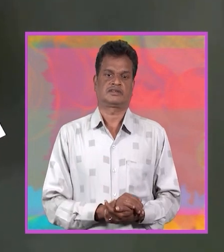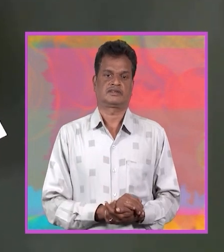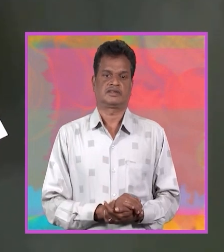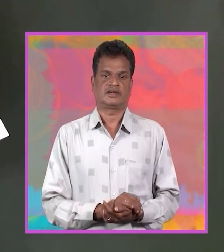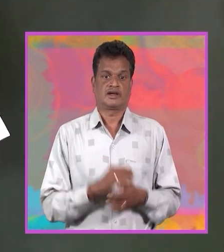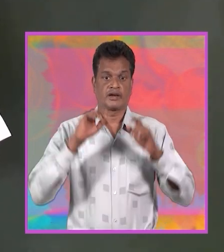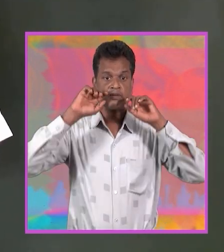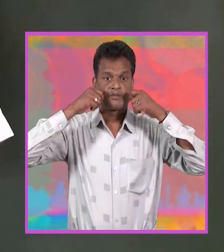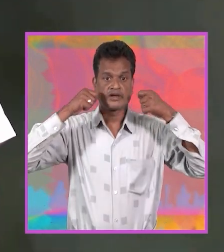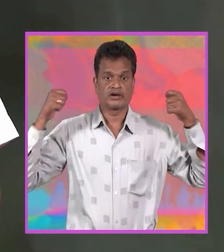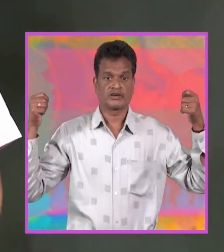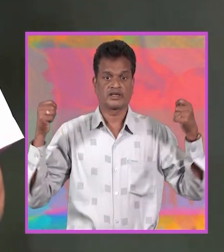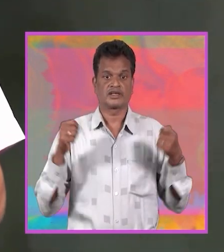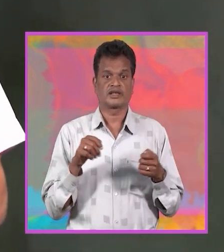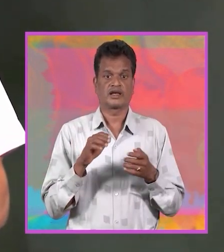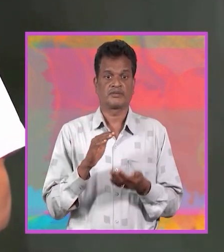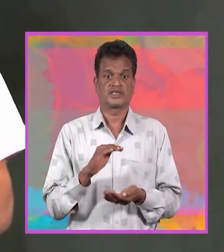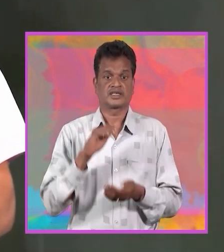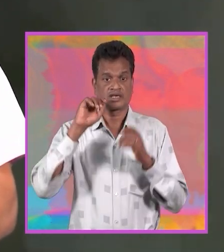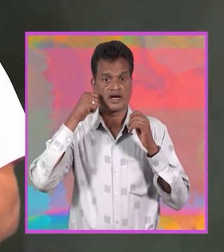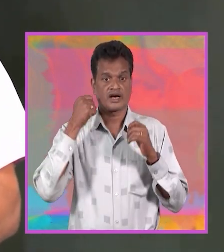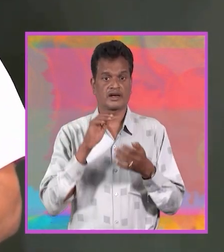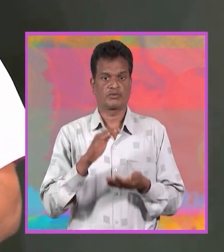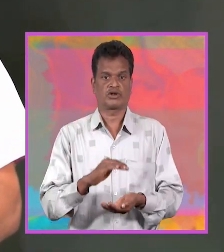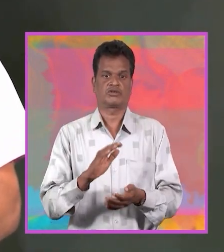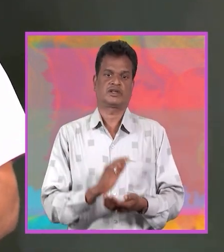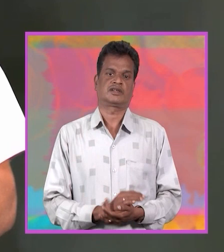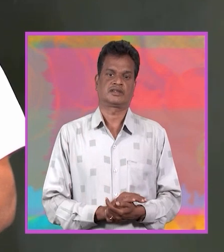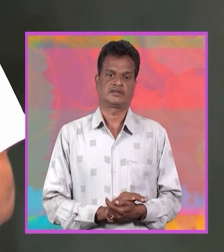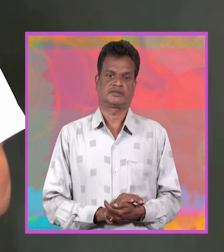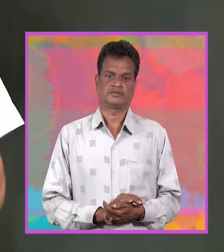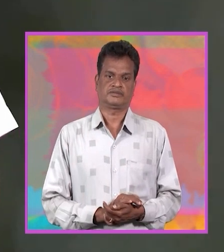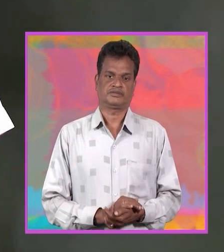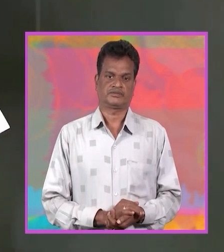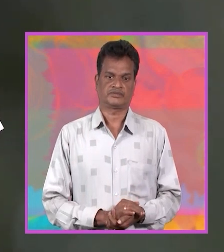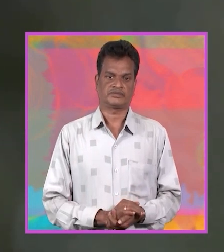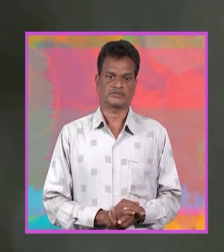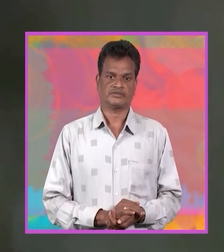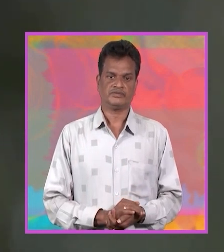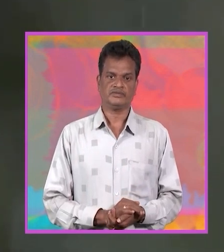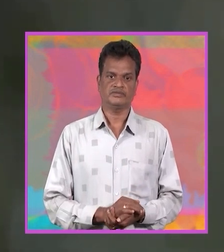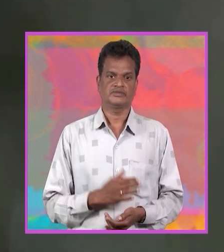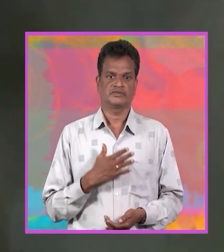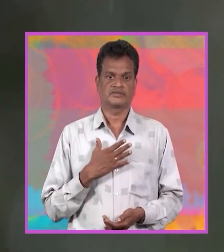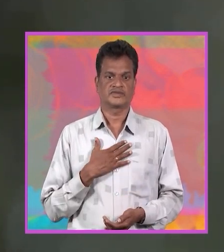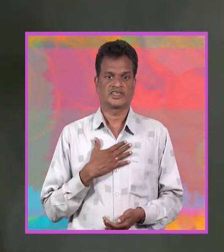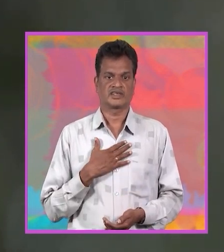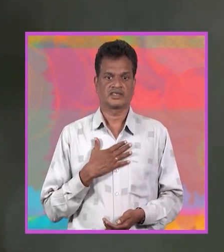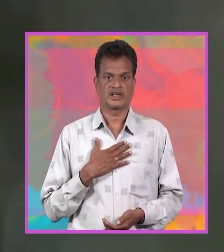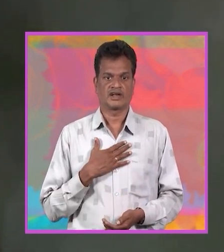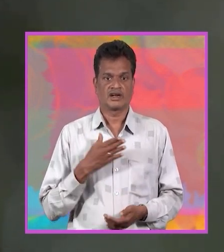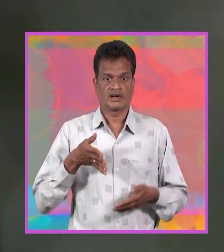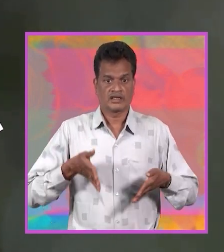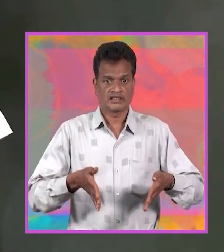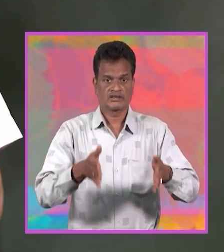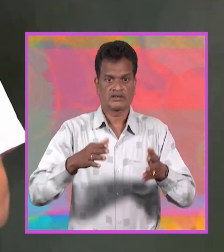மியா மியா பூனைக்குட்டி, மீசக்கார பூனைக்குட்டி. நாடி செல்லும் வேளையில்